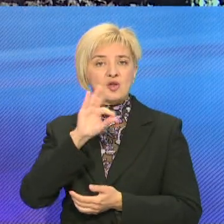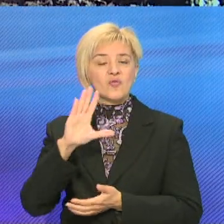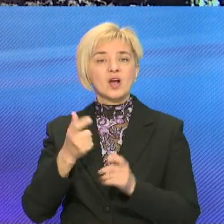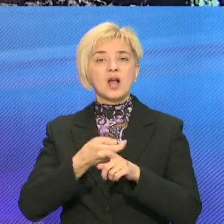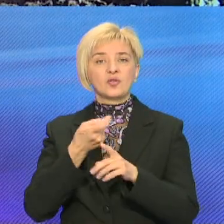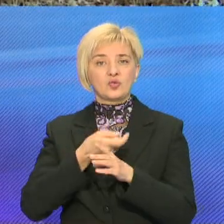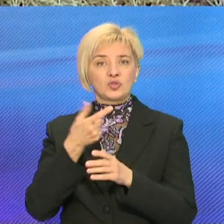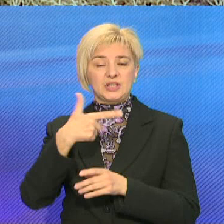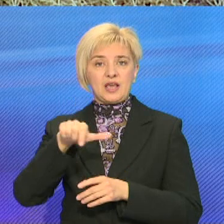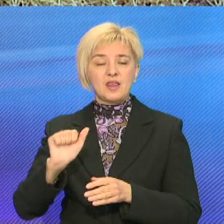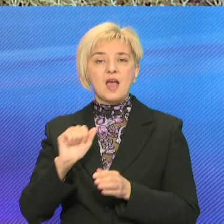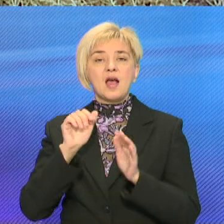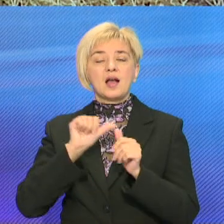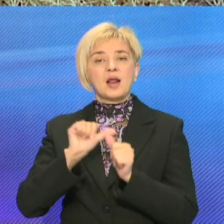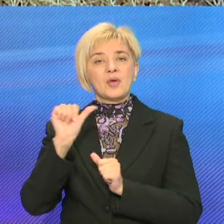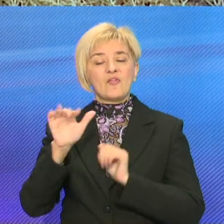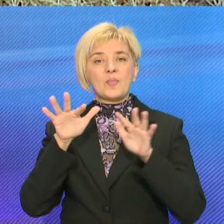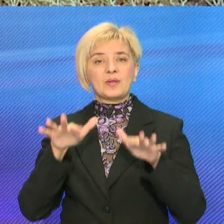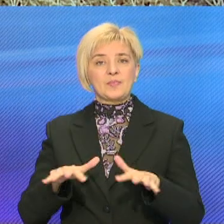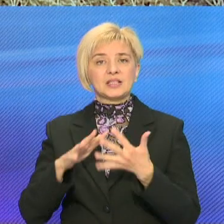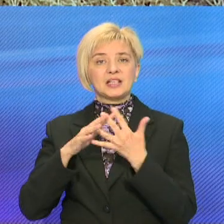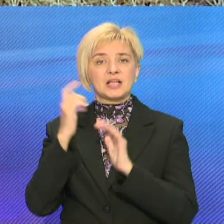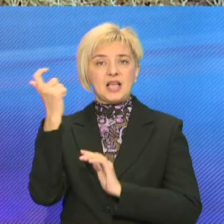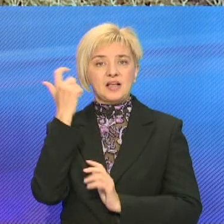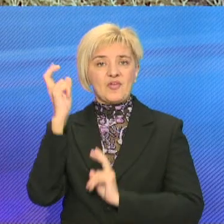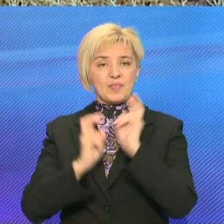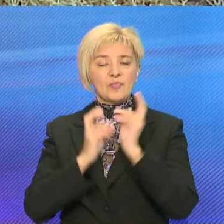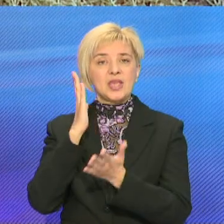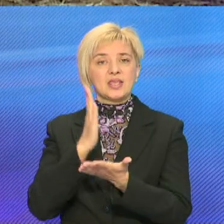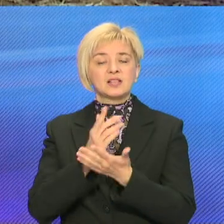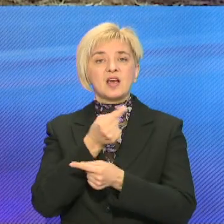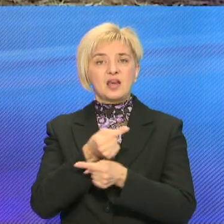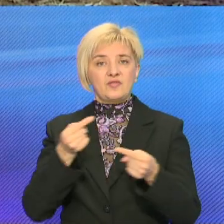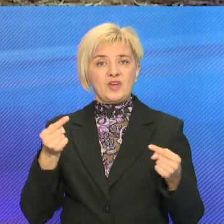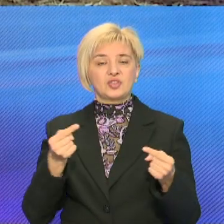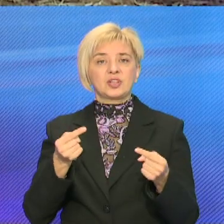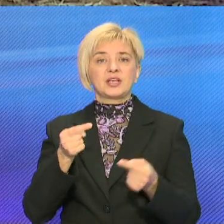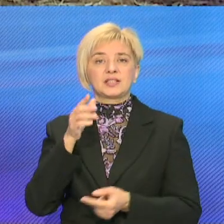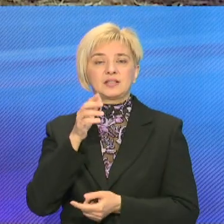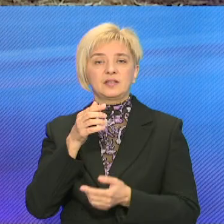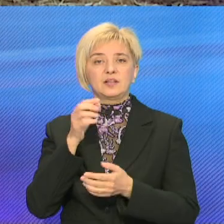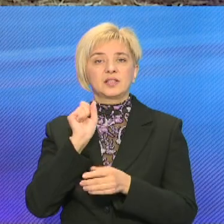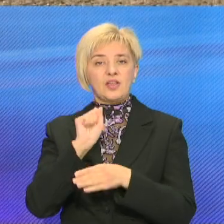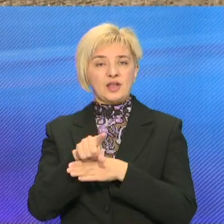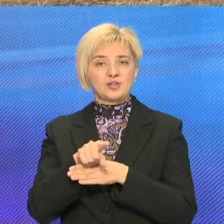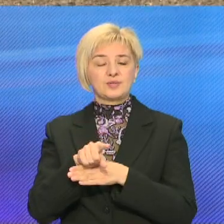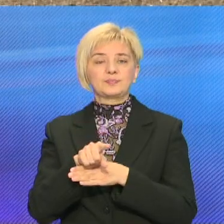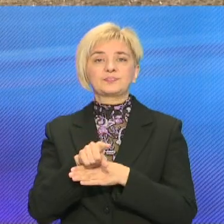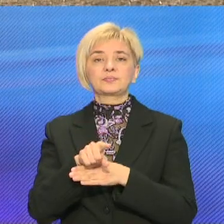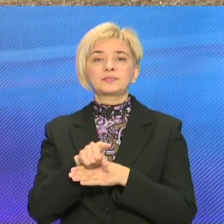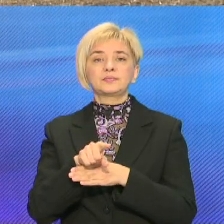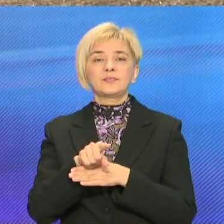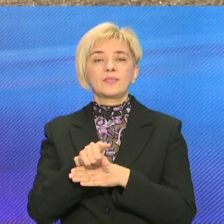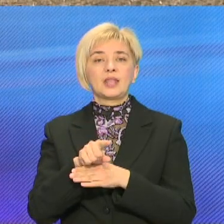перед мясцовыми сельскогосподаршими предприемствами стоит еще шэраг важных сезонных задач. На сегодняшний день один из